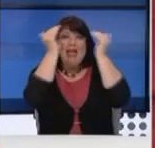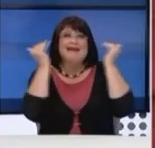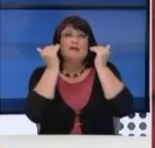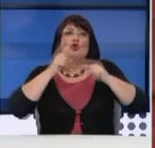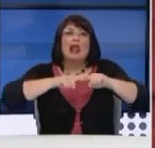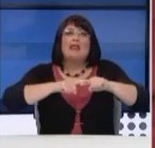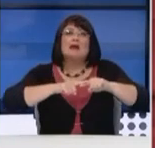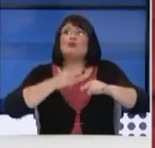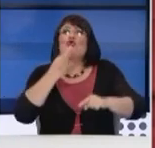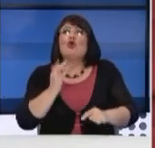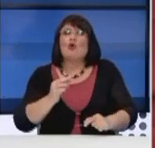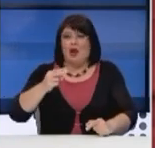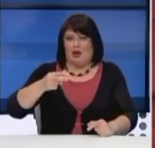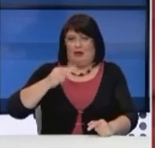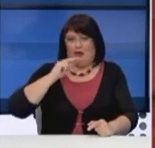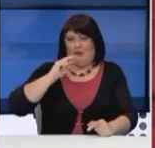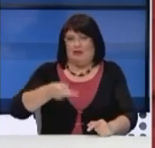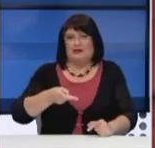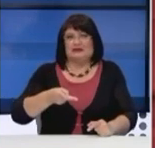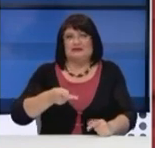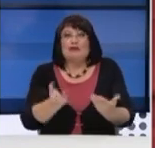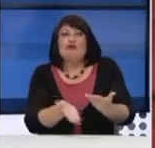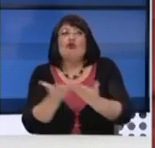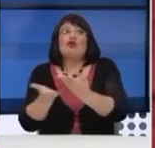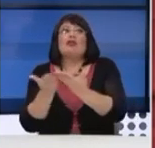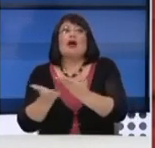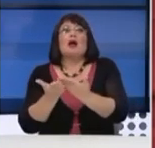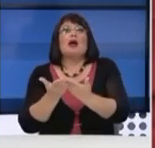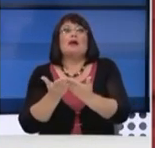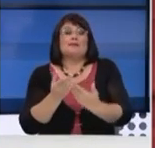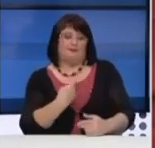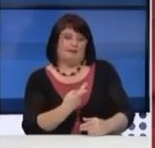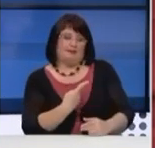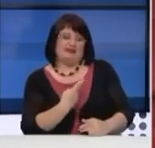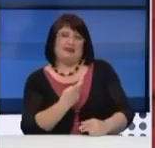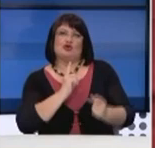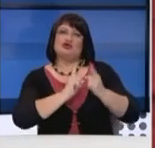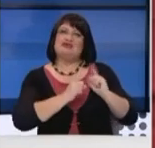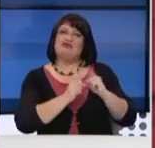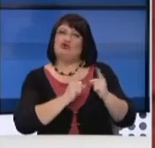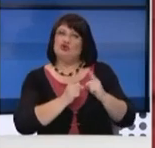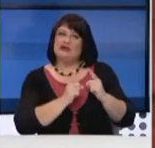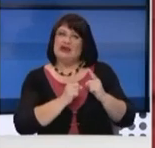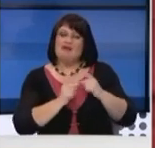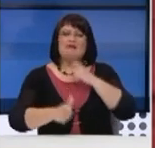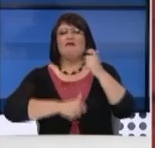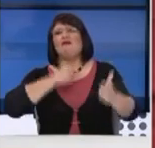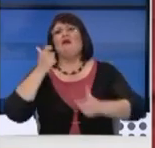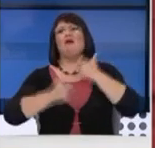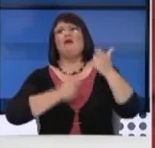Αίγυπτο? Η απάντηση είναι γιατί τους βοηθάει τόσο οι διμερείς με την Αίγυπτο, όσο και το να